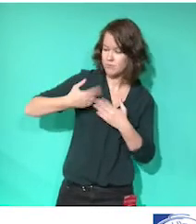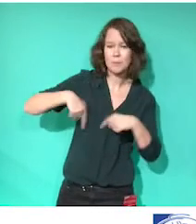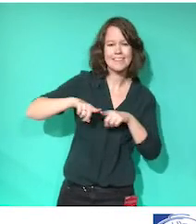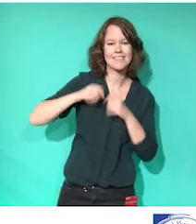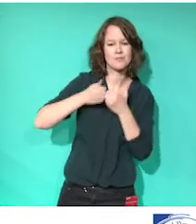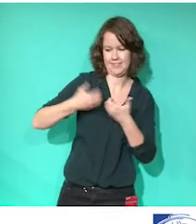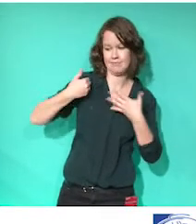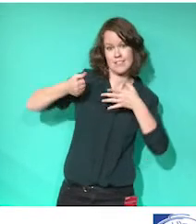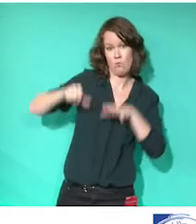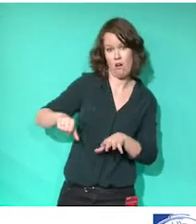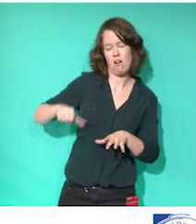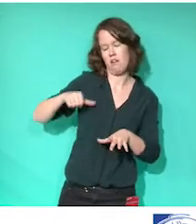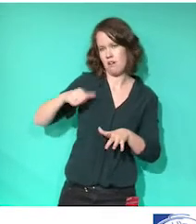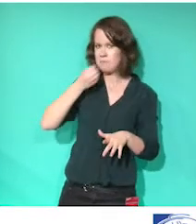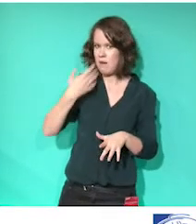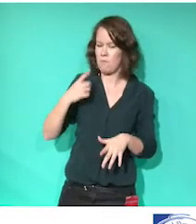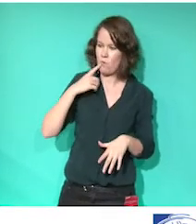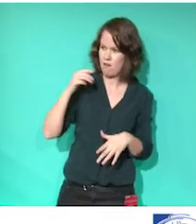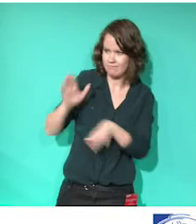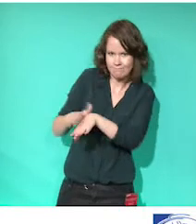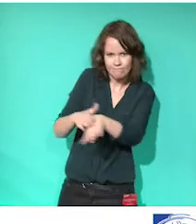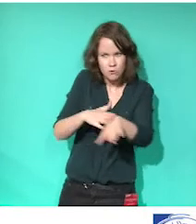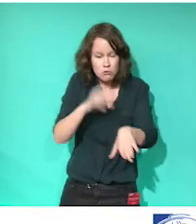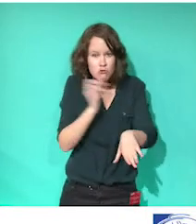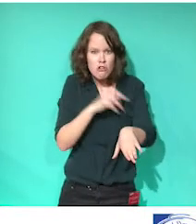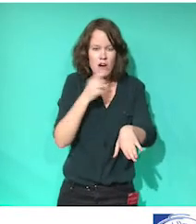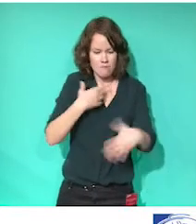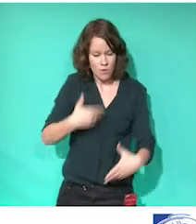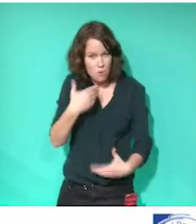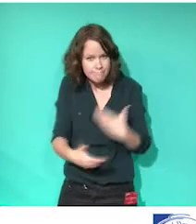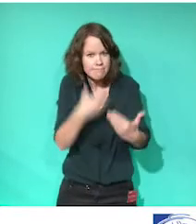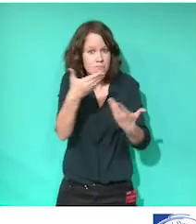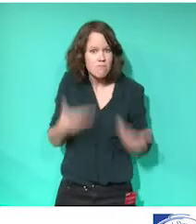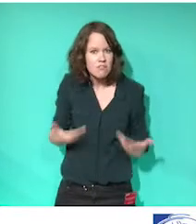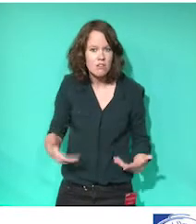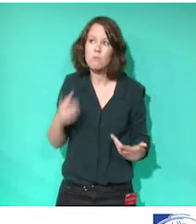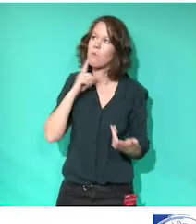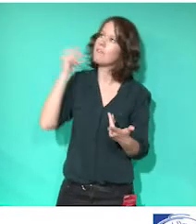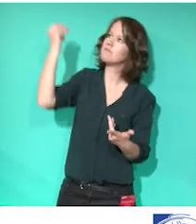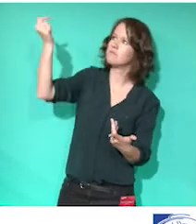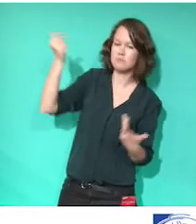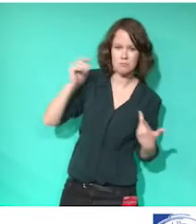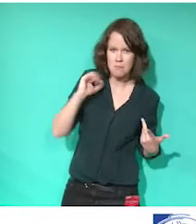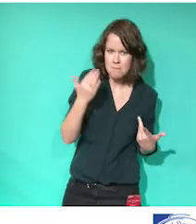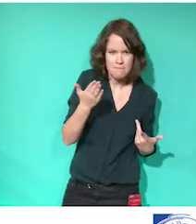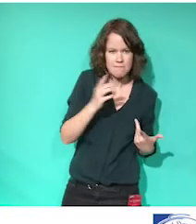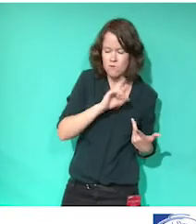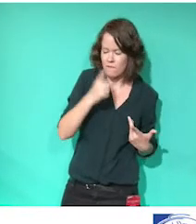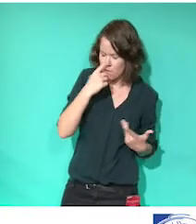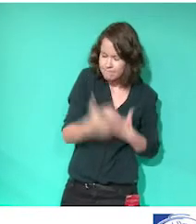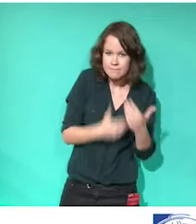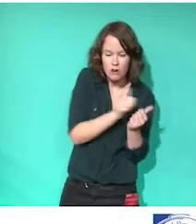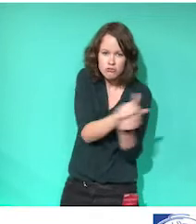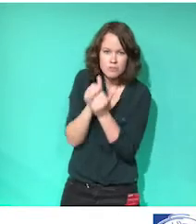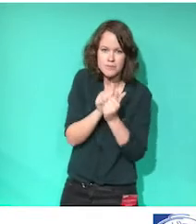rappeler l'urgence de battre le fer, d'accélérer le tempo de changements qui ne tombent pas du ciel. Et